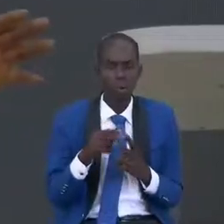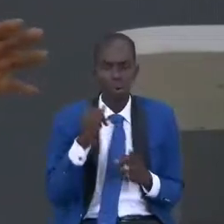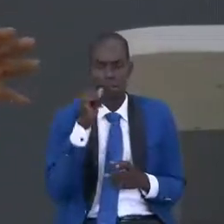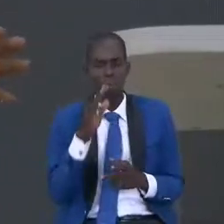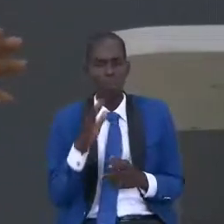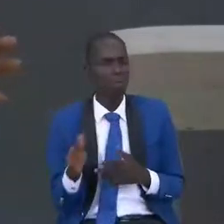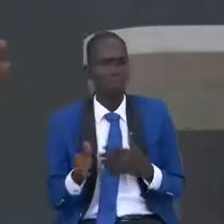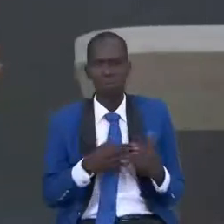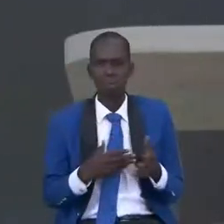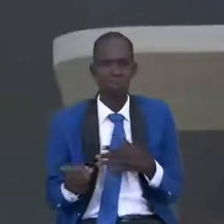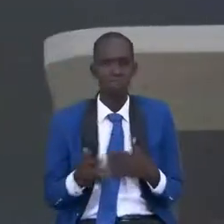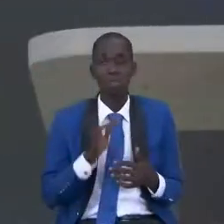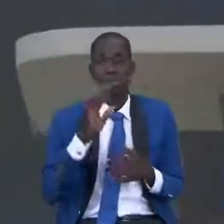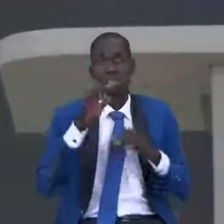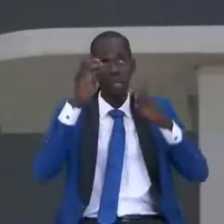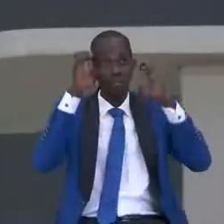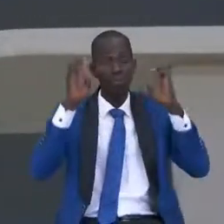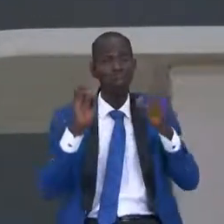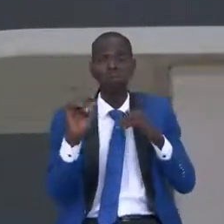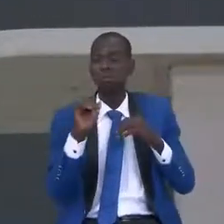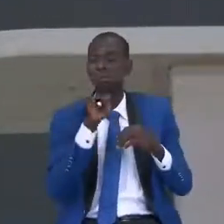Ton niveau d'étude ne compte pas non plus.